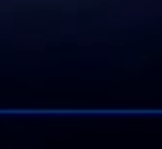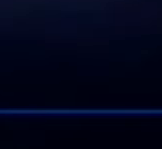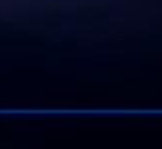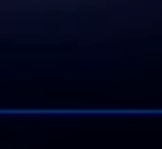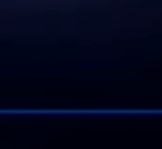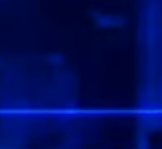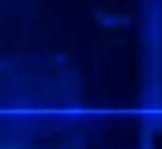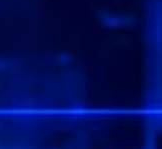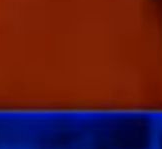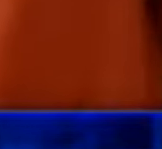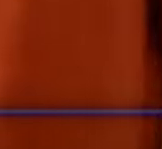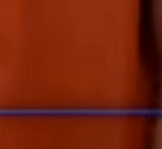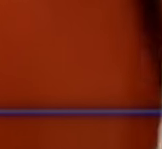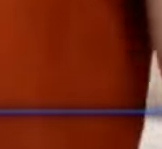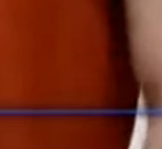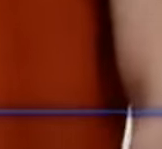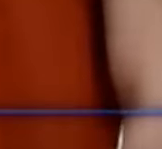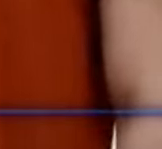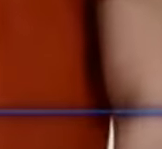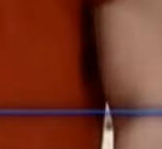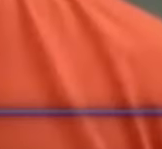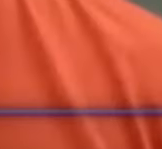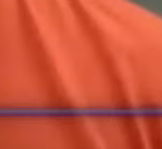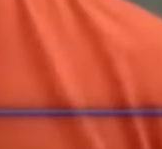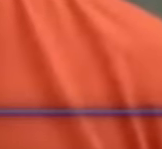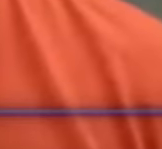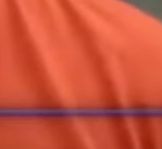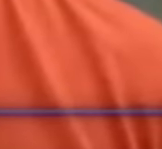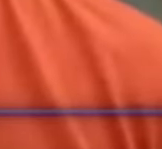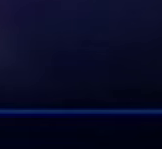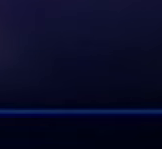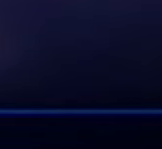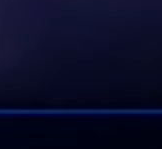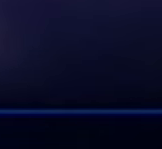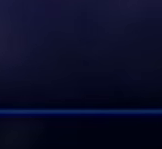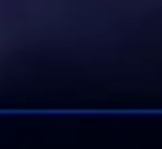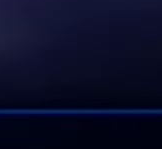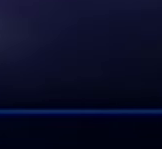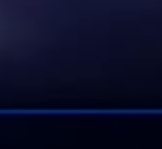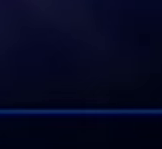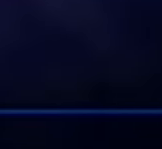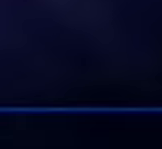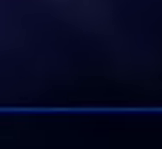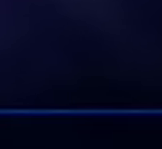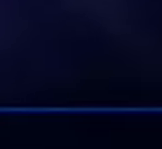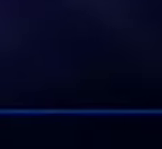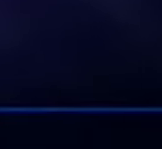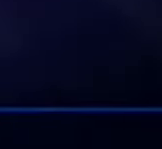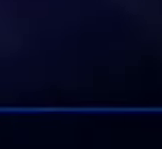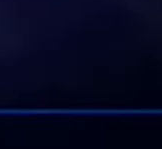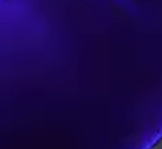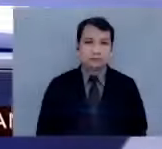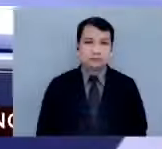Awards. At tambalang Snoreen ng Can't Buy Me Love magkakaroon ng bagong